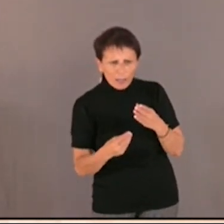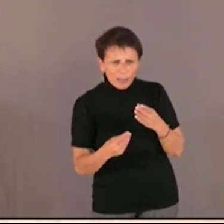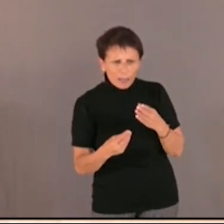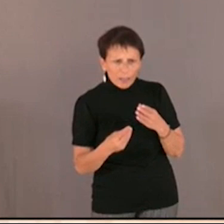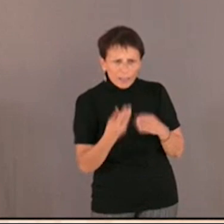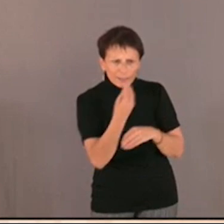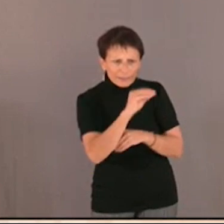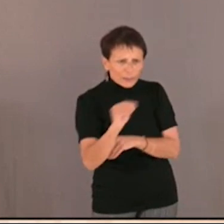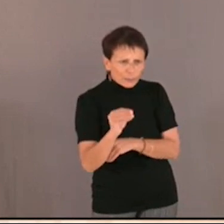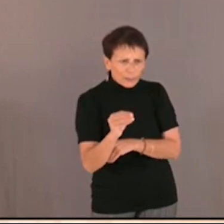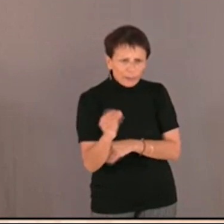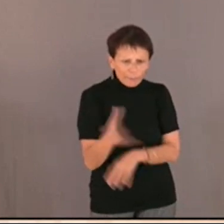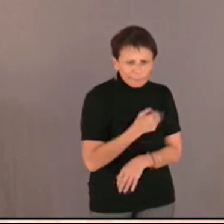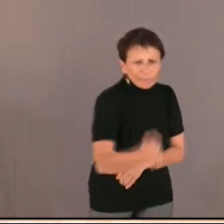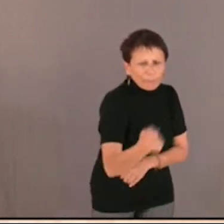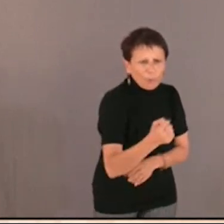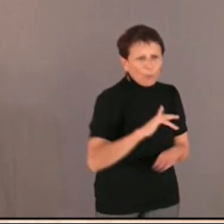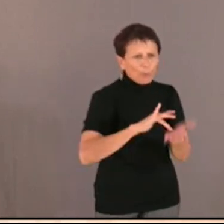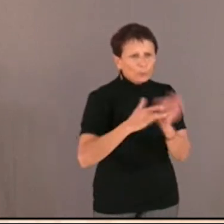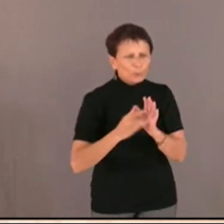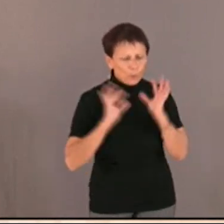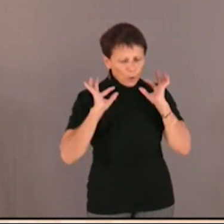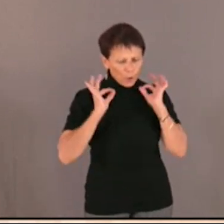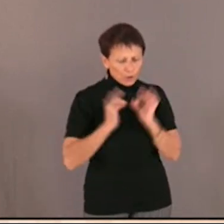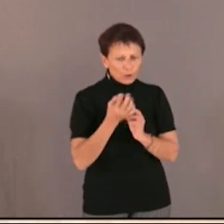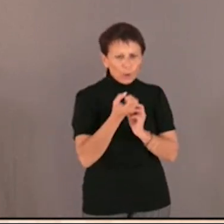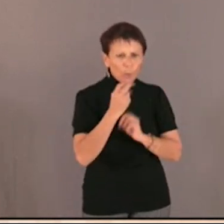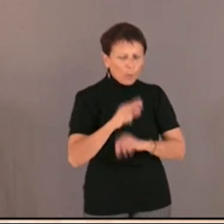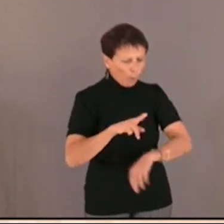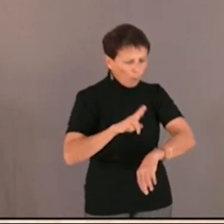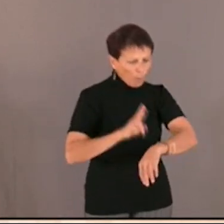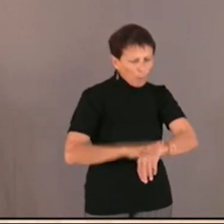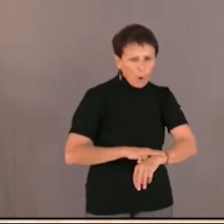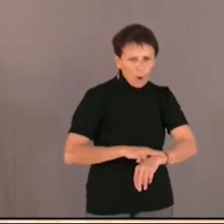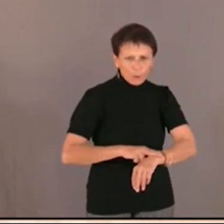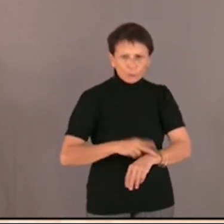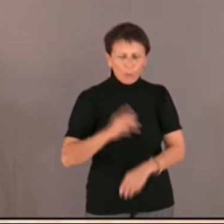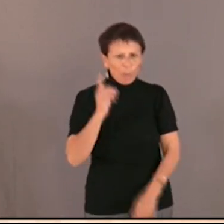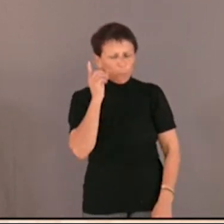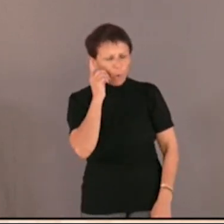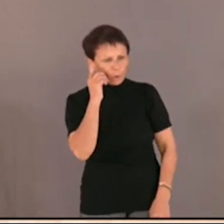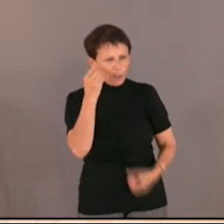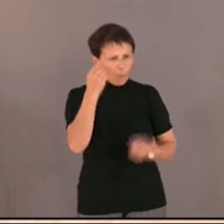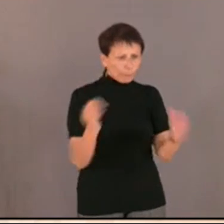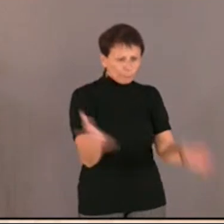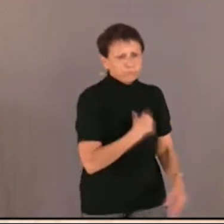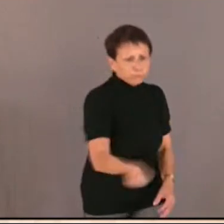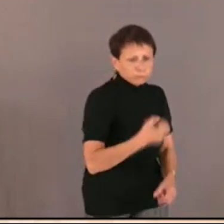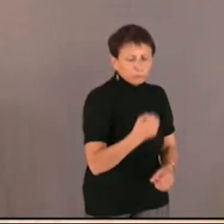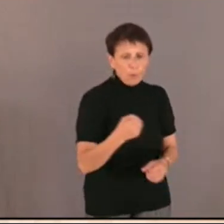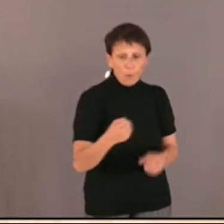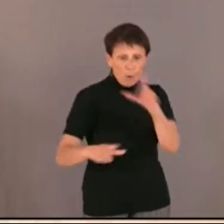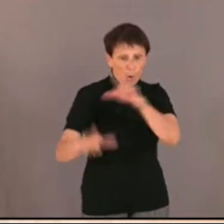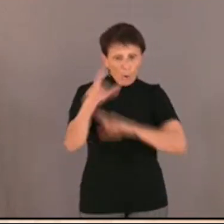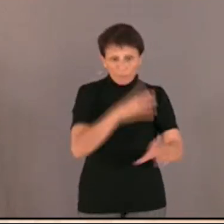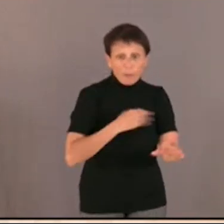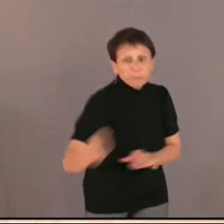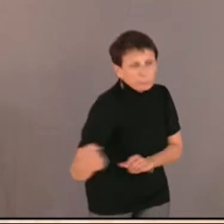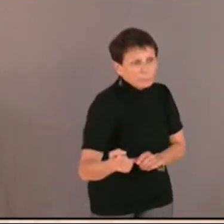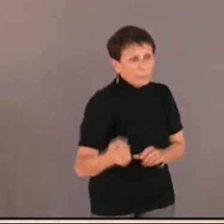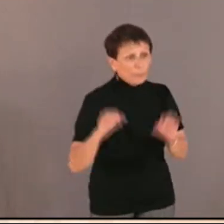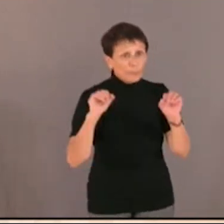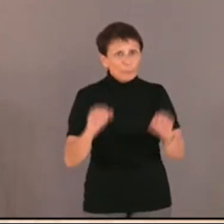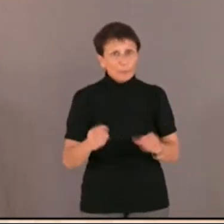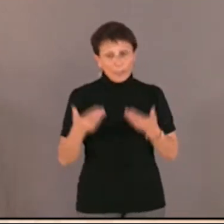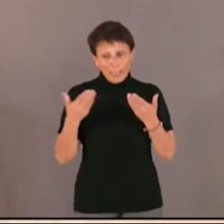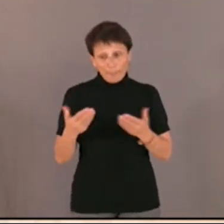tout, de sa chaîne à or, de sa montre, de son portable, de sa voiture, de son logement et désormais